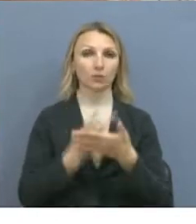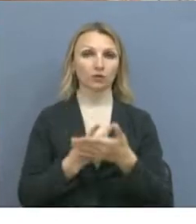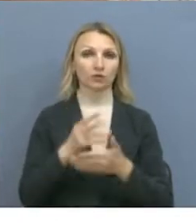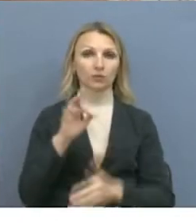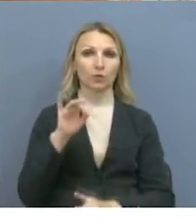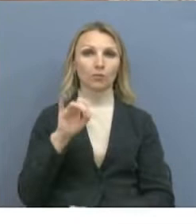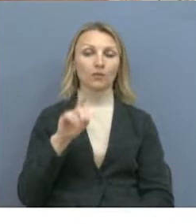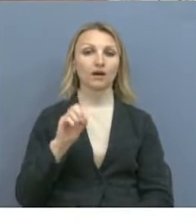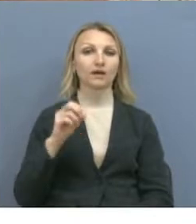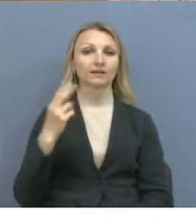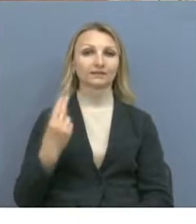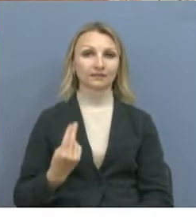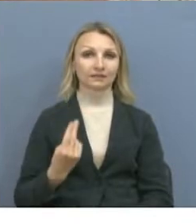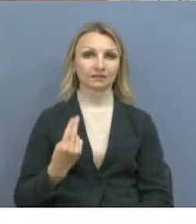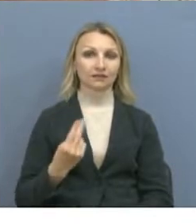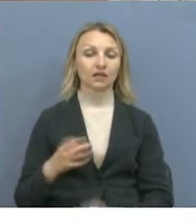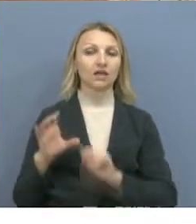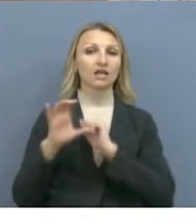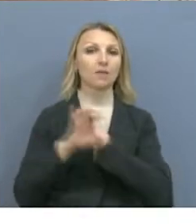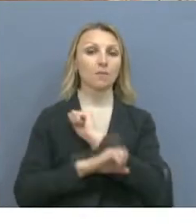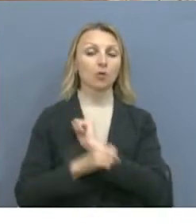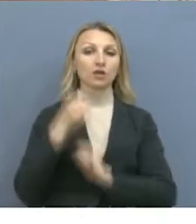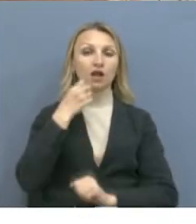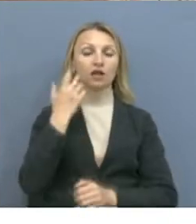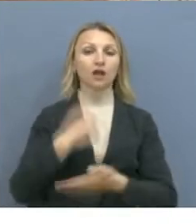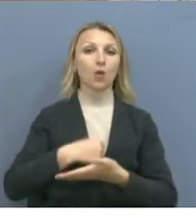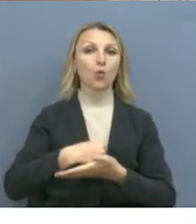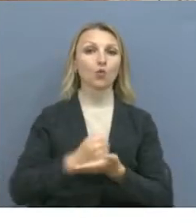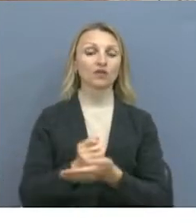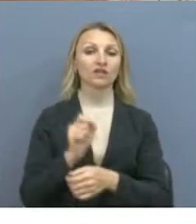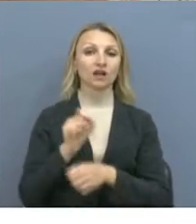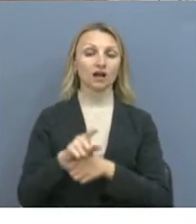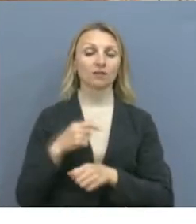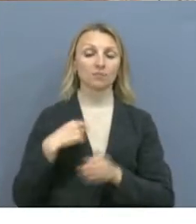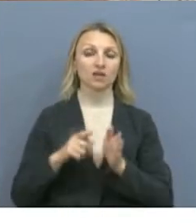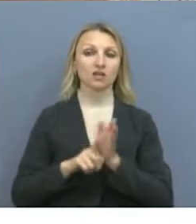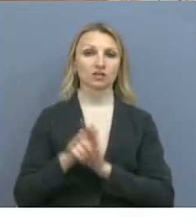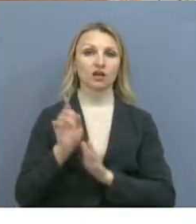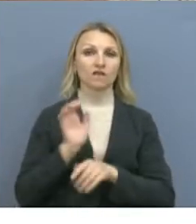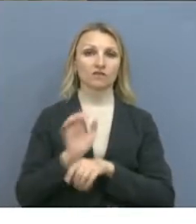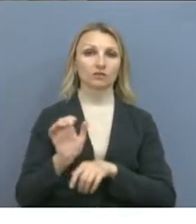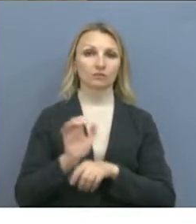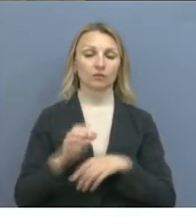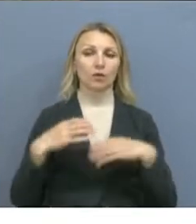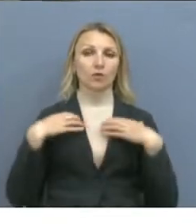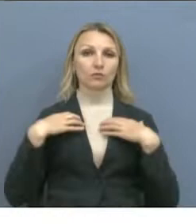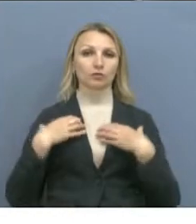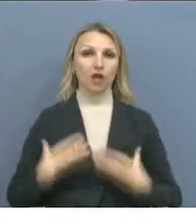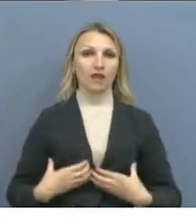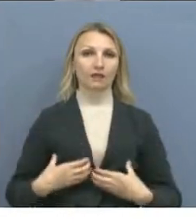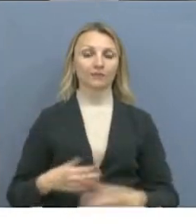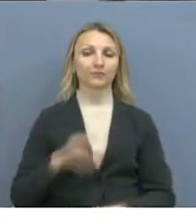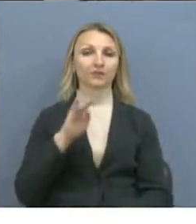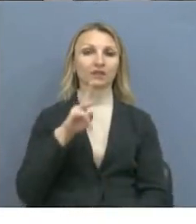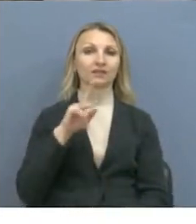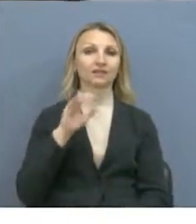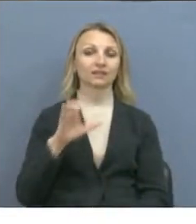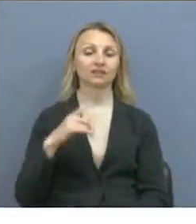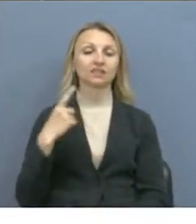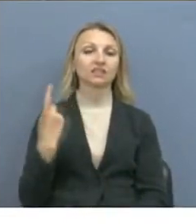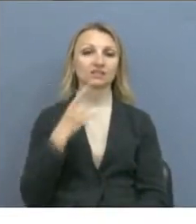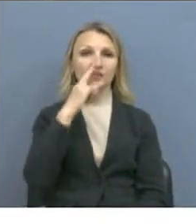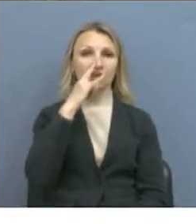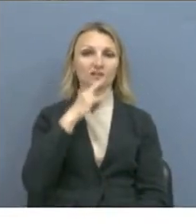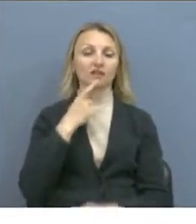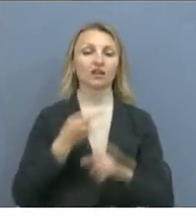И после того, как утвердит заказчик, мы начинаем производство основной массы бронежилетов. Завод ТНС является единственным в Казахстане